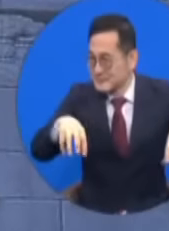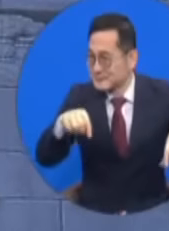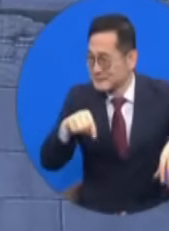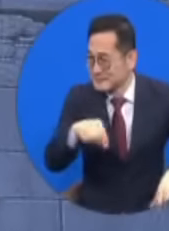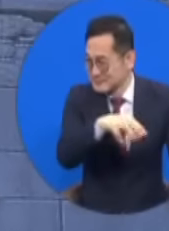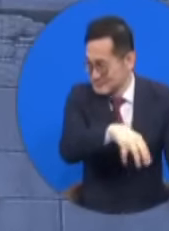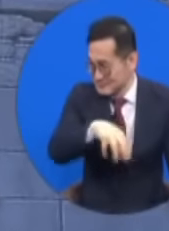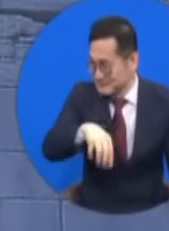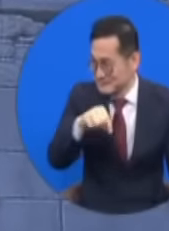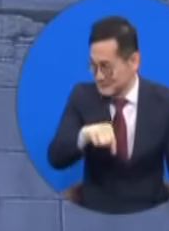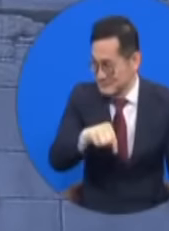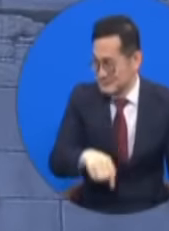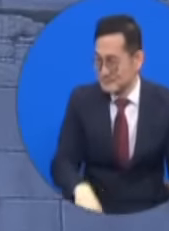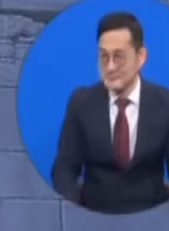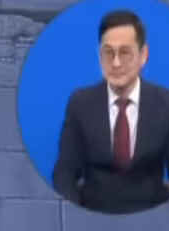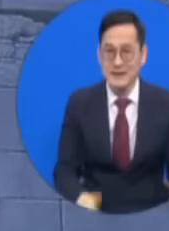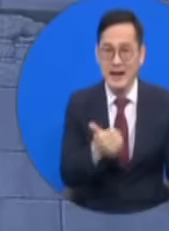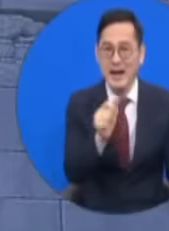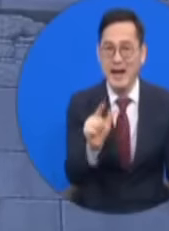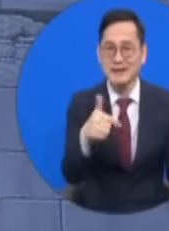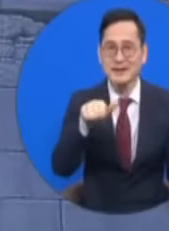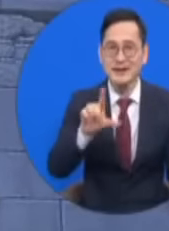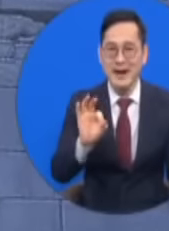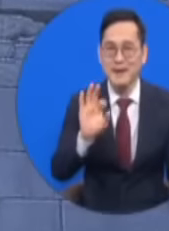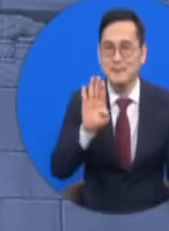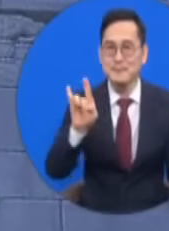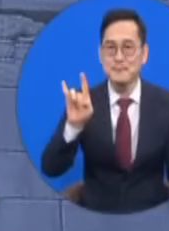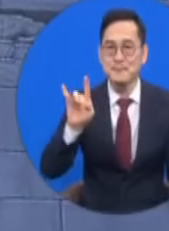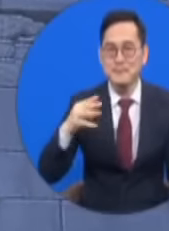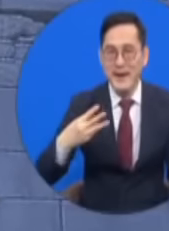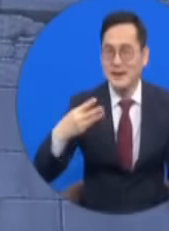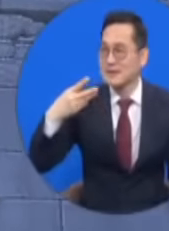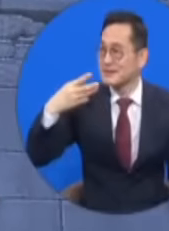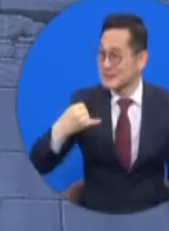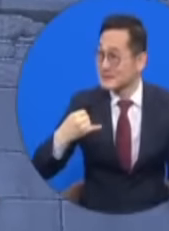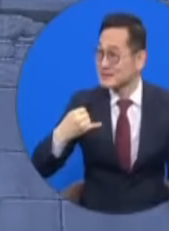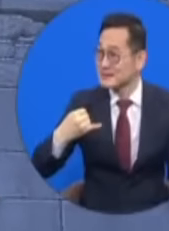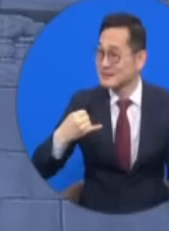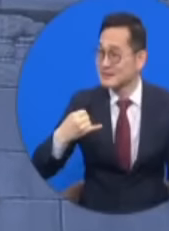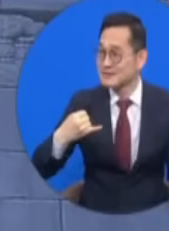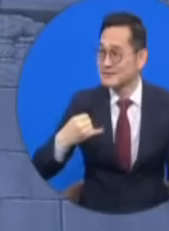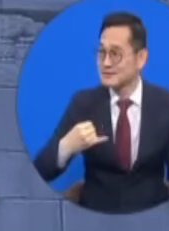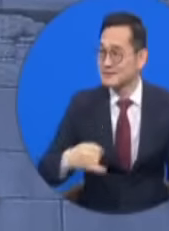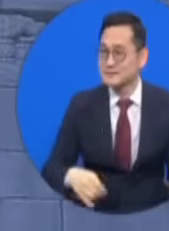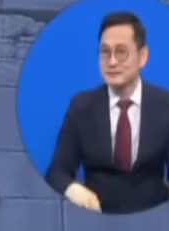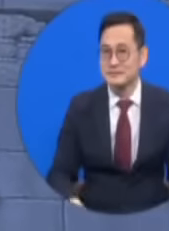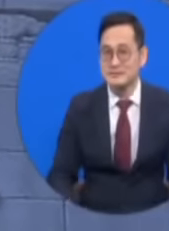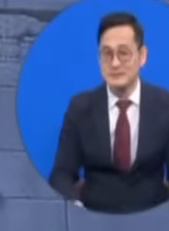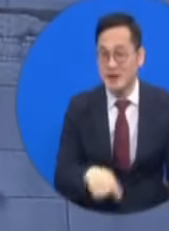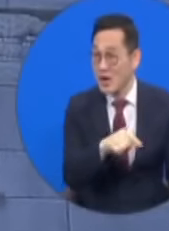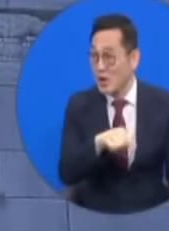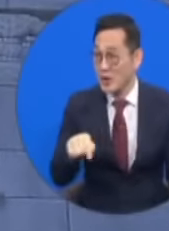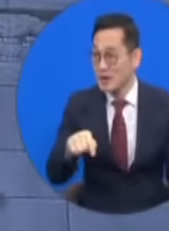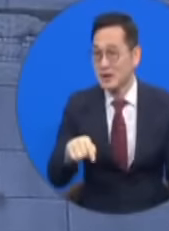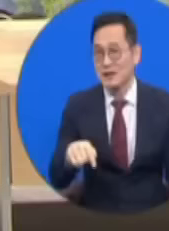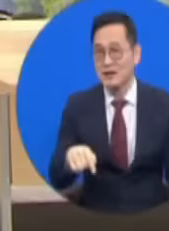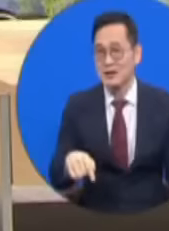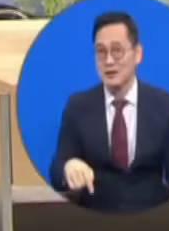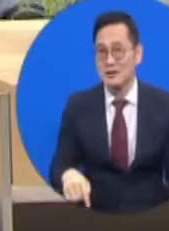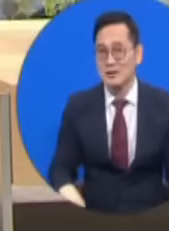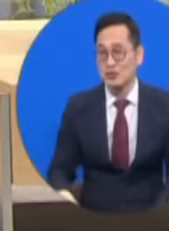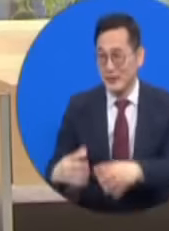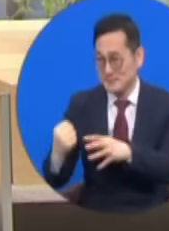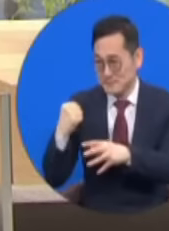위치하고 있는 이른바 한강 벨트라 한강 벨트에 펼쳐져 있는 격전지를 어느 정당이 더 많이 가져가느냐에 따라